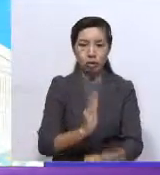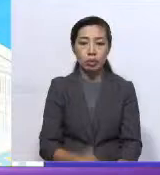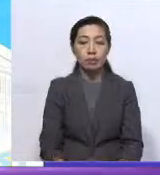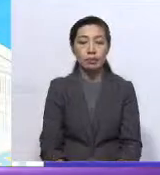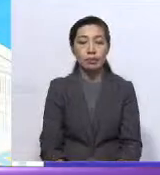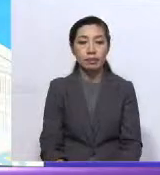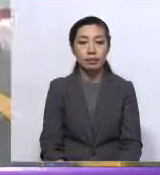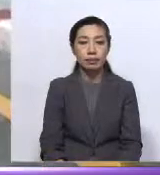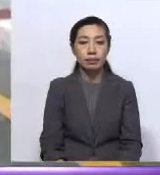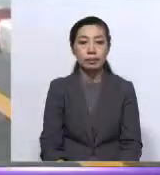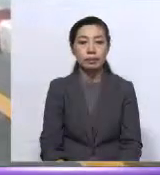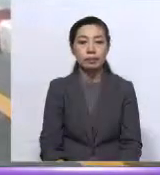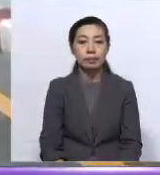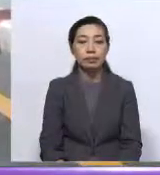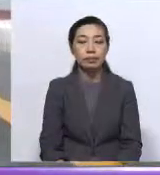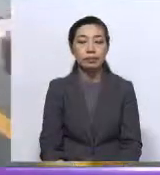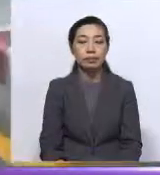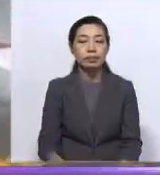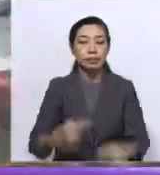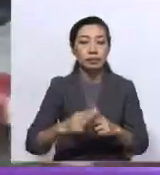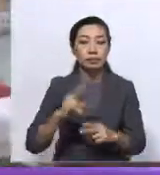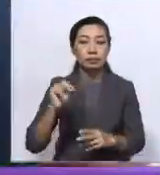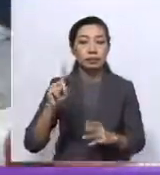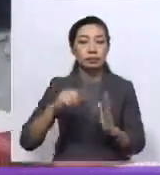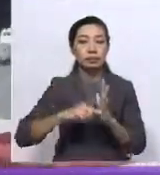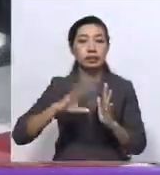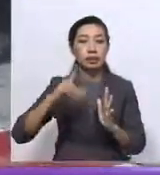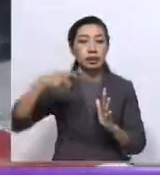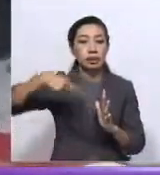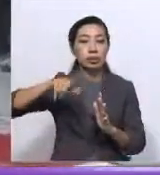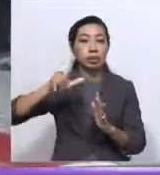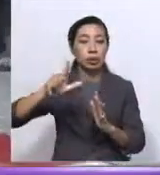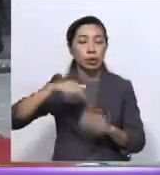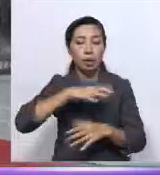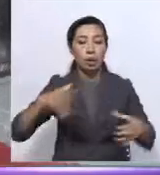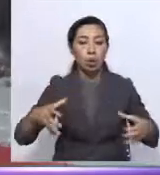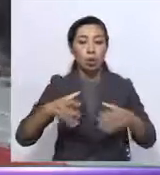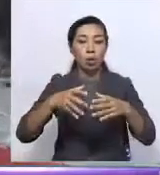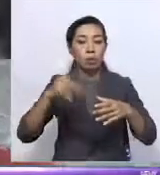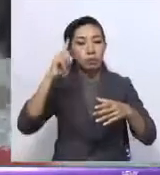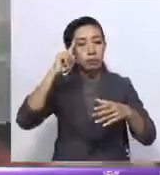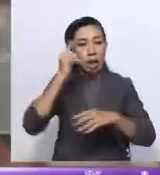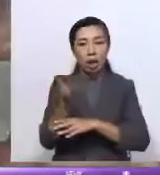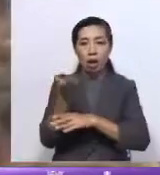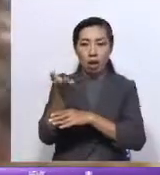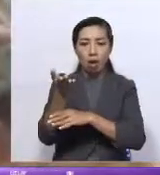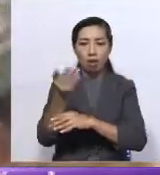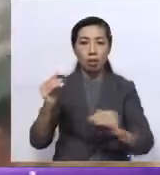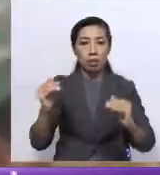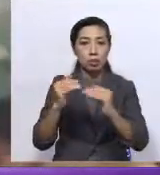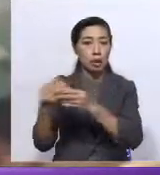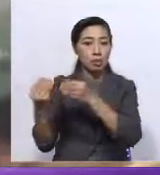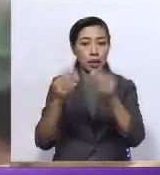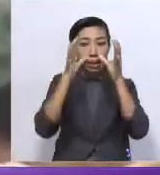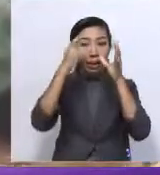ะนายณัชพลสุพัฒนพิบูลได้นำกลุ่มเรียกร้องความยุติธรรมให้เสือดำกว่า20คนเข้ายื่นห